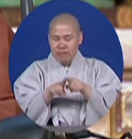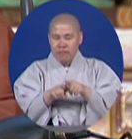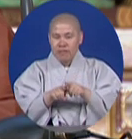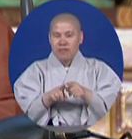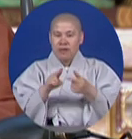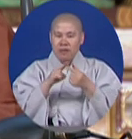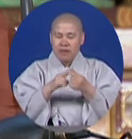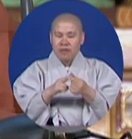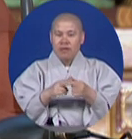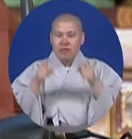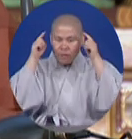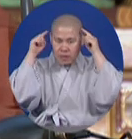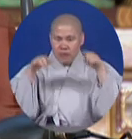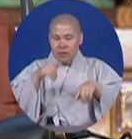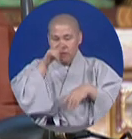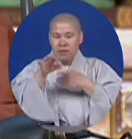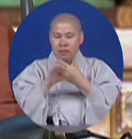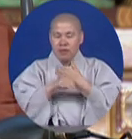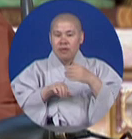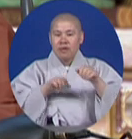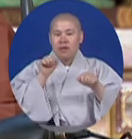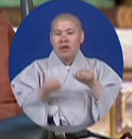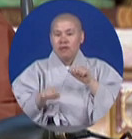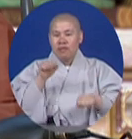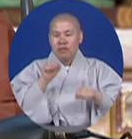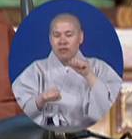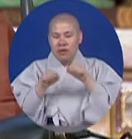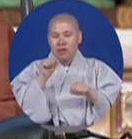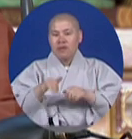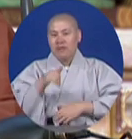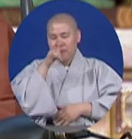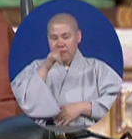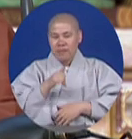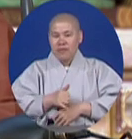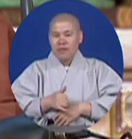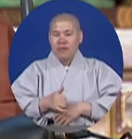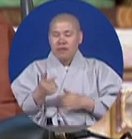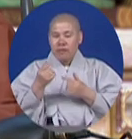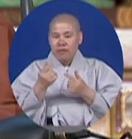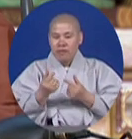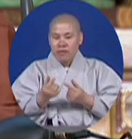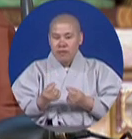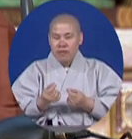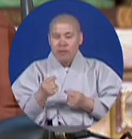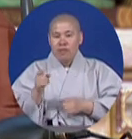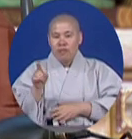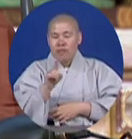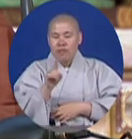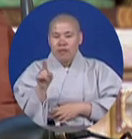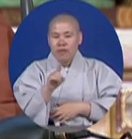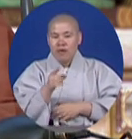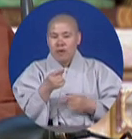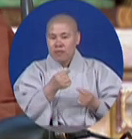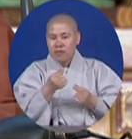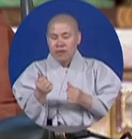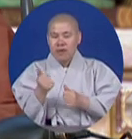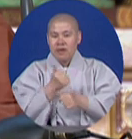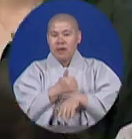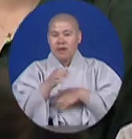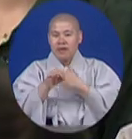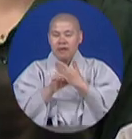어리석음이 있으면 반드시 행동을 하게 돼 있어요. 그래서 그것이 이제 뭐와 같으냐면